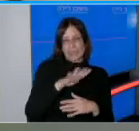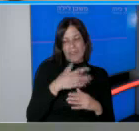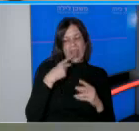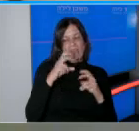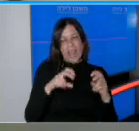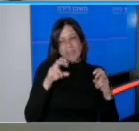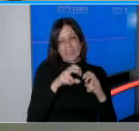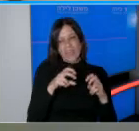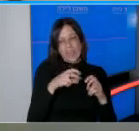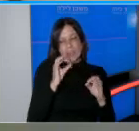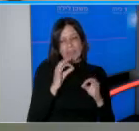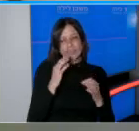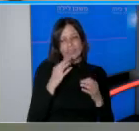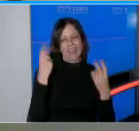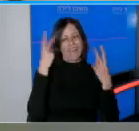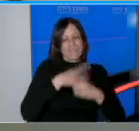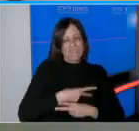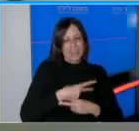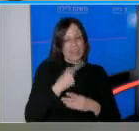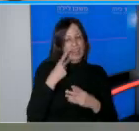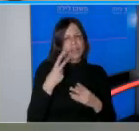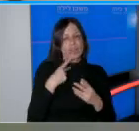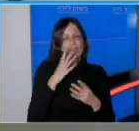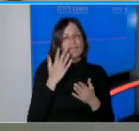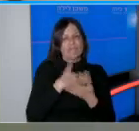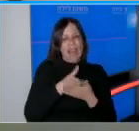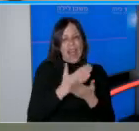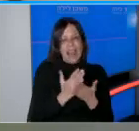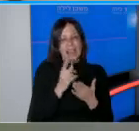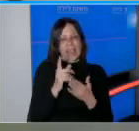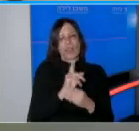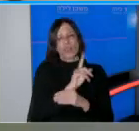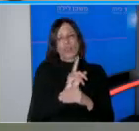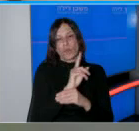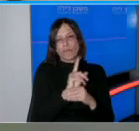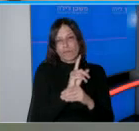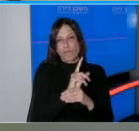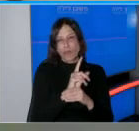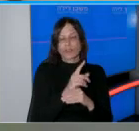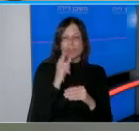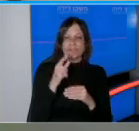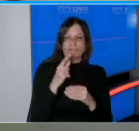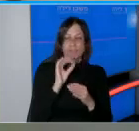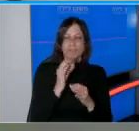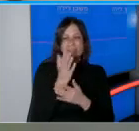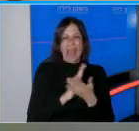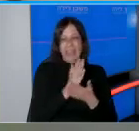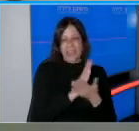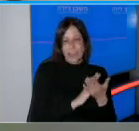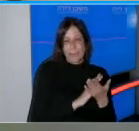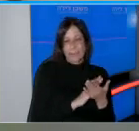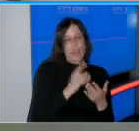את זה, לפרוס את זה לפרוסות, לפרוס את זה לתקופות, לפרוס את זה לרבדים. ואני חושבת שלא